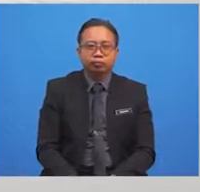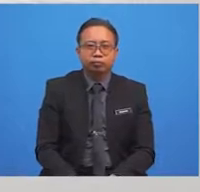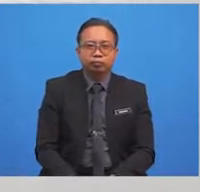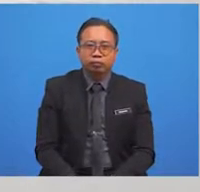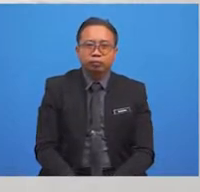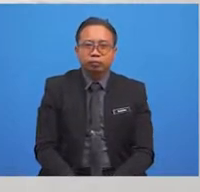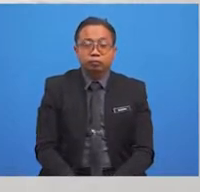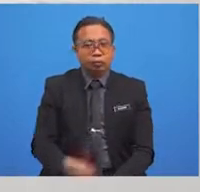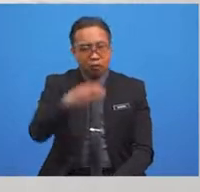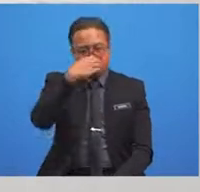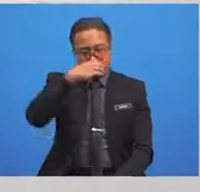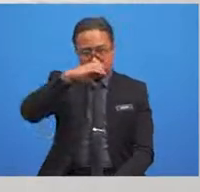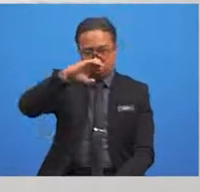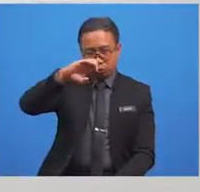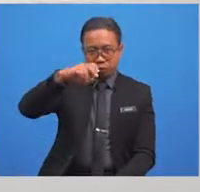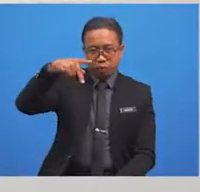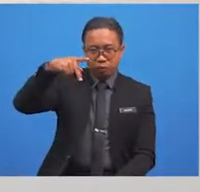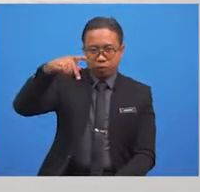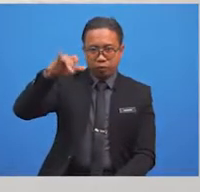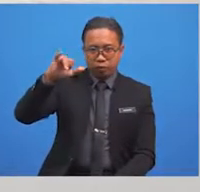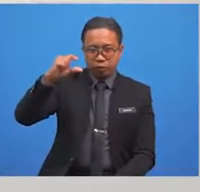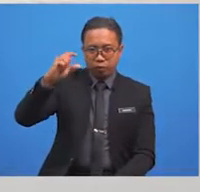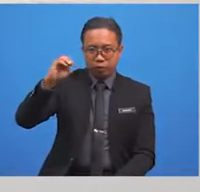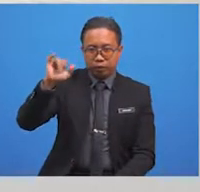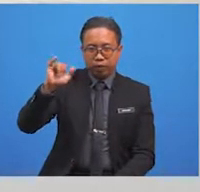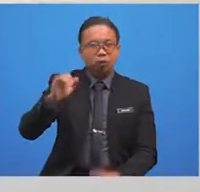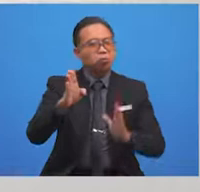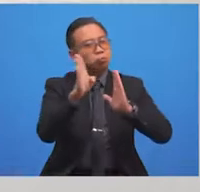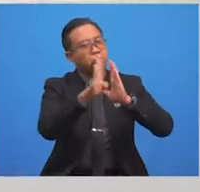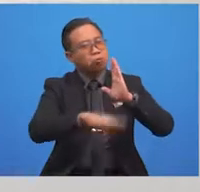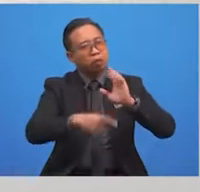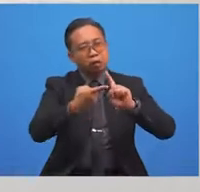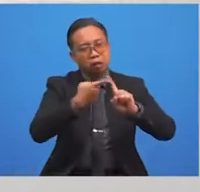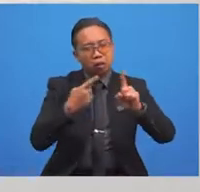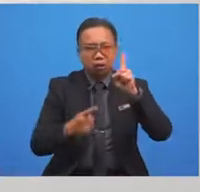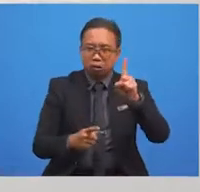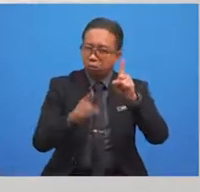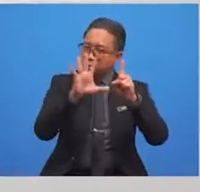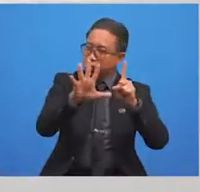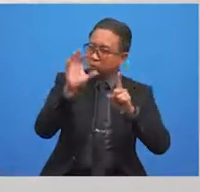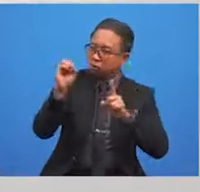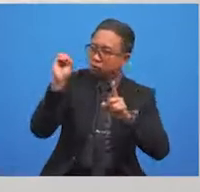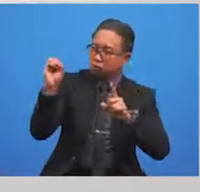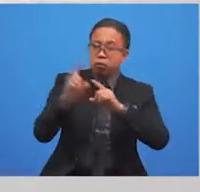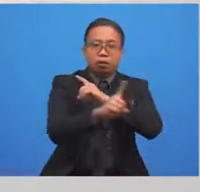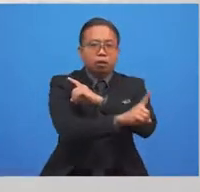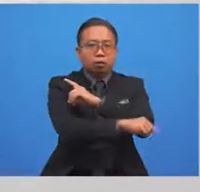Populasi gajah pigmi yang terdapat di Malaysia kurang daripada 1,500 ekor.